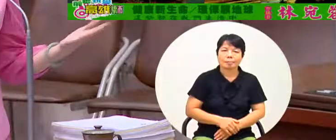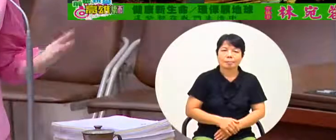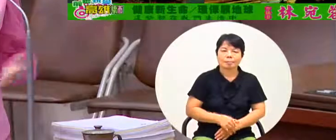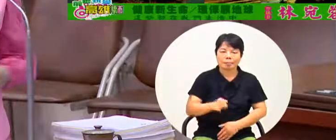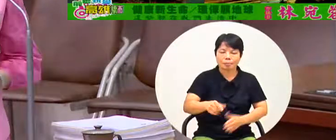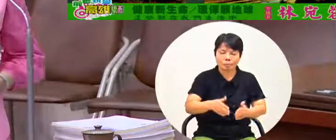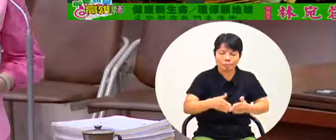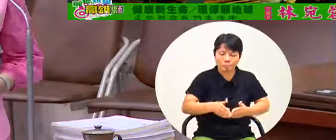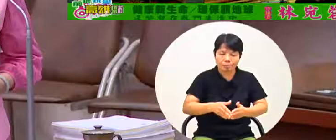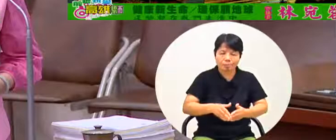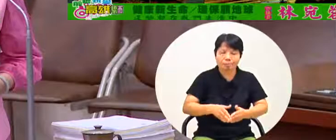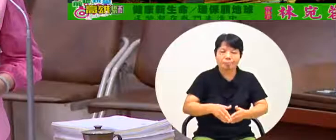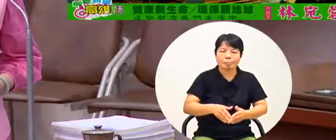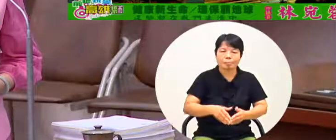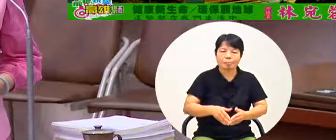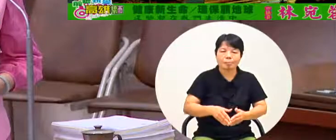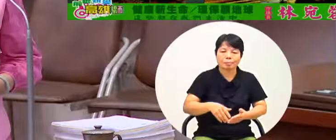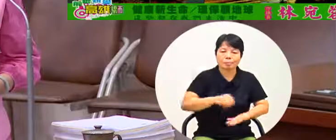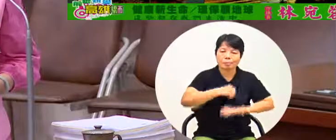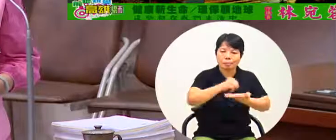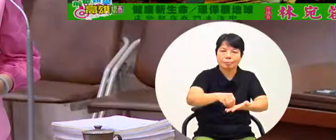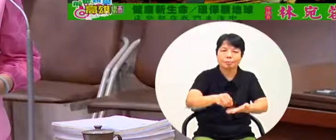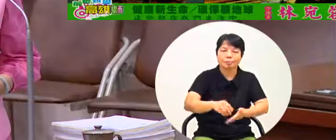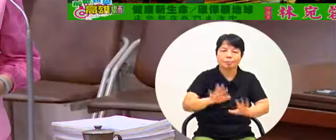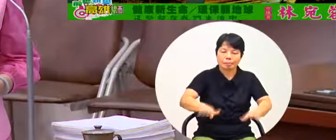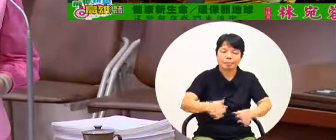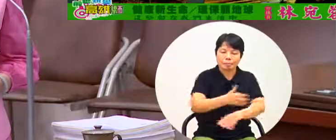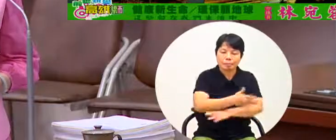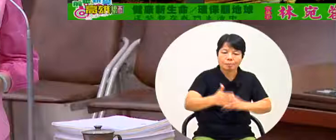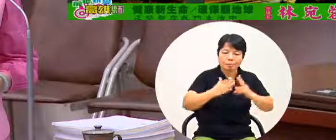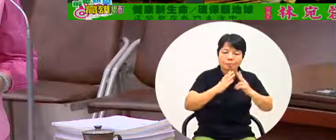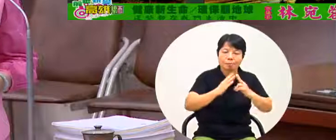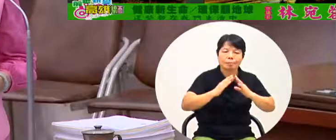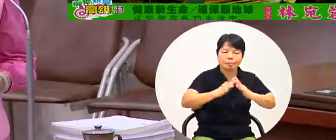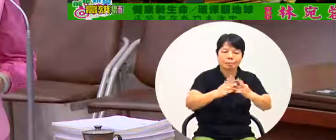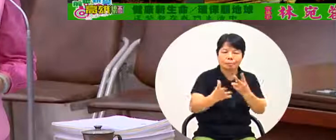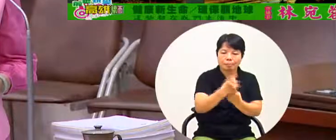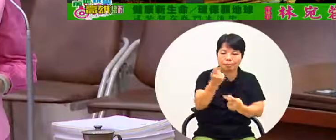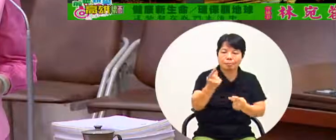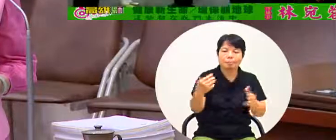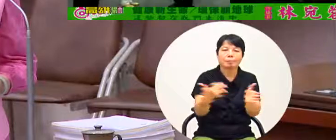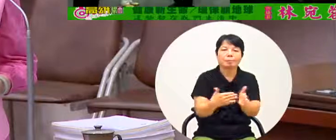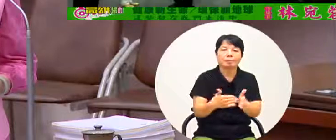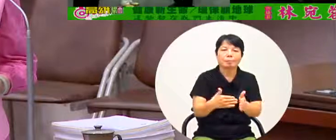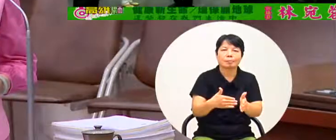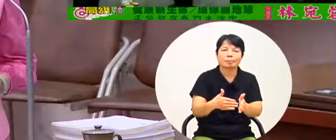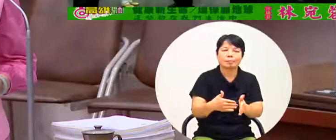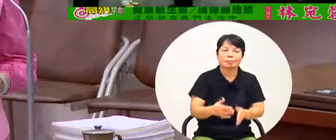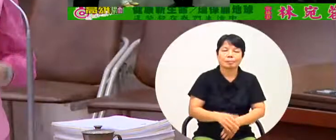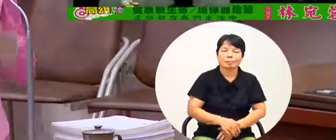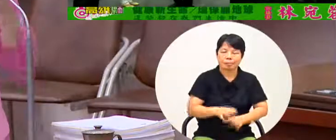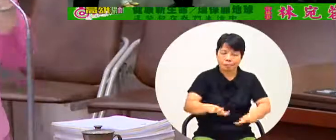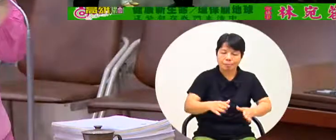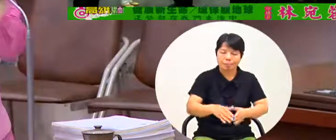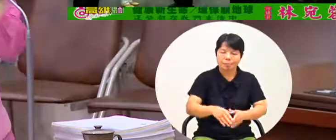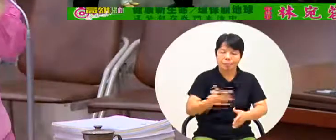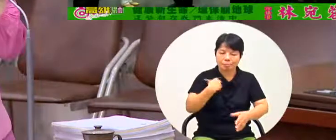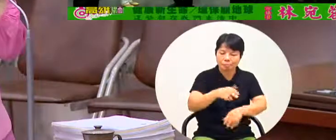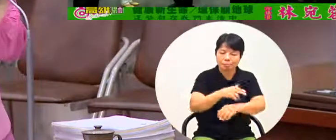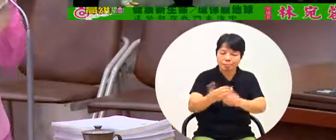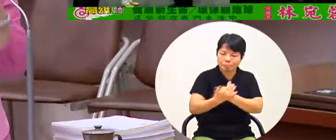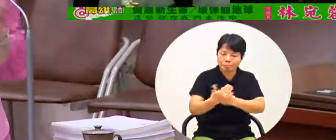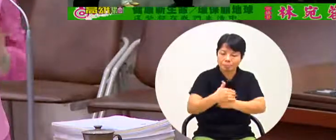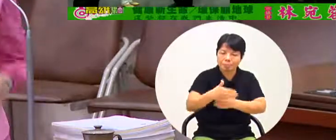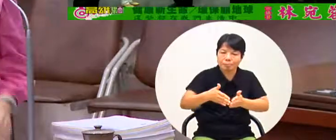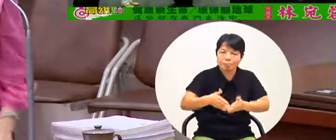在我们已经县市合并了，应该更多的善意啊，哈。等一下再给我回答一下哈，好。然后那我们接下来可